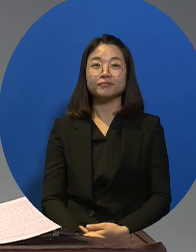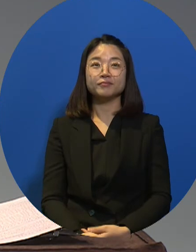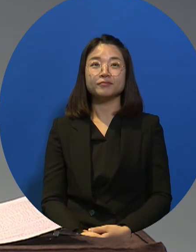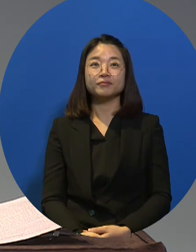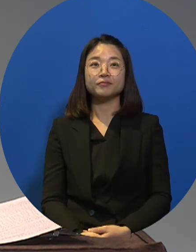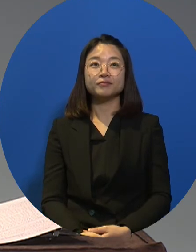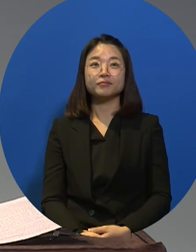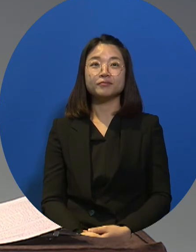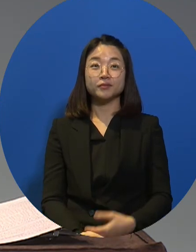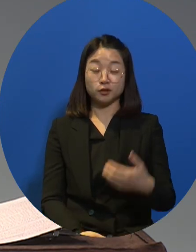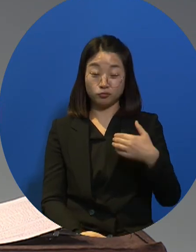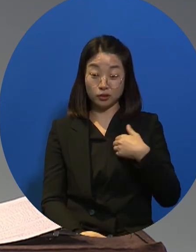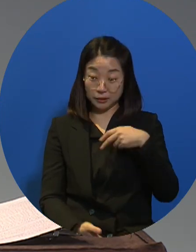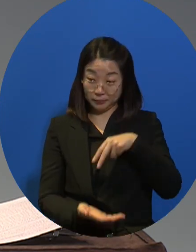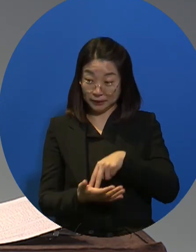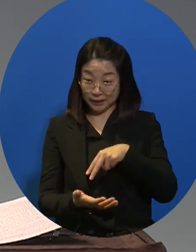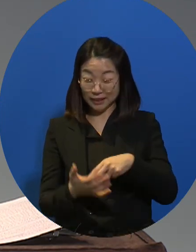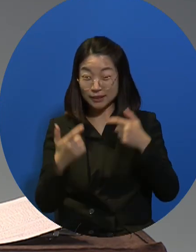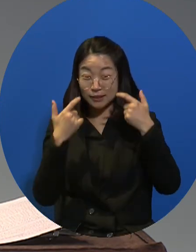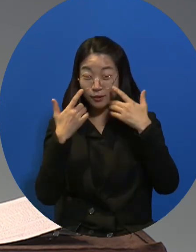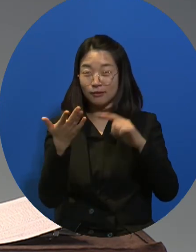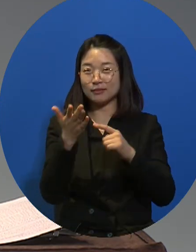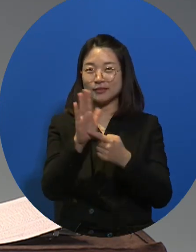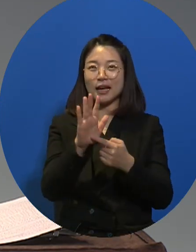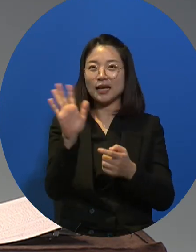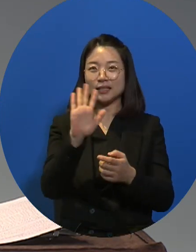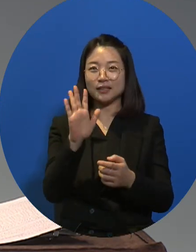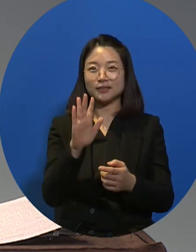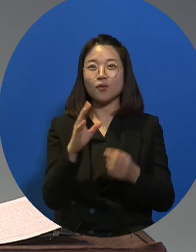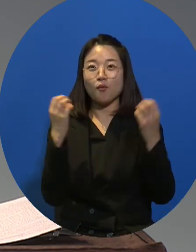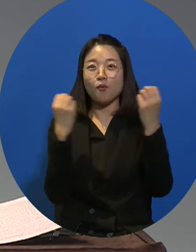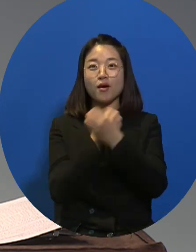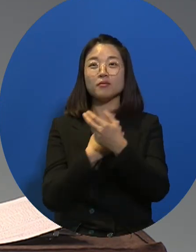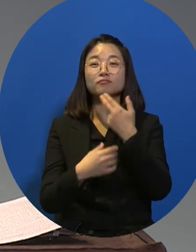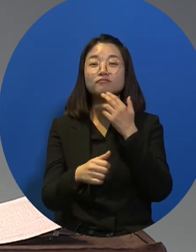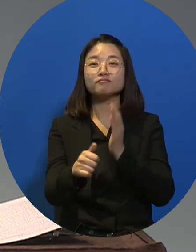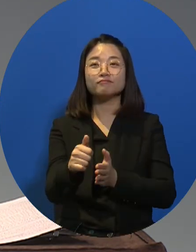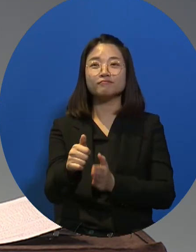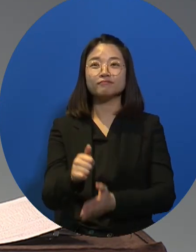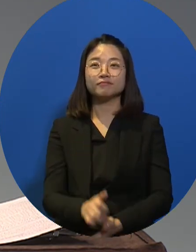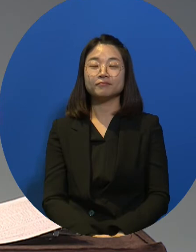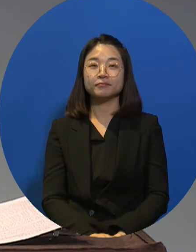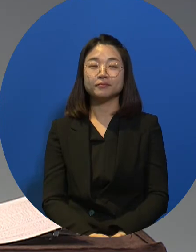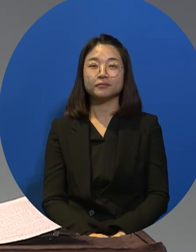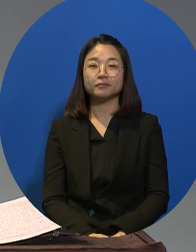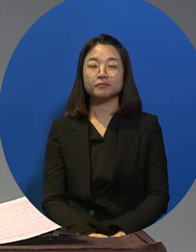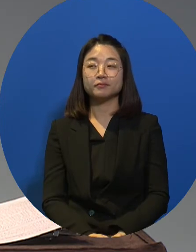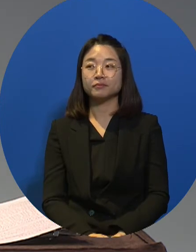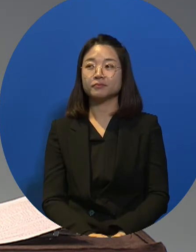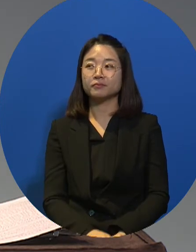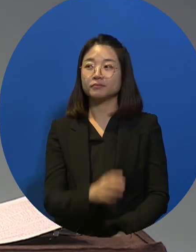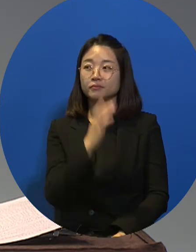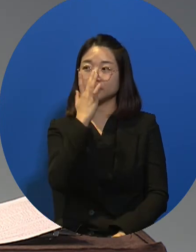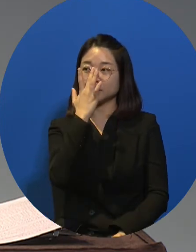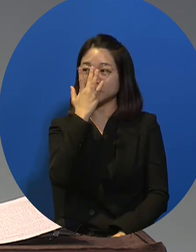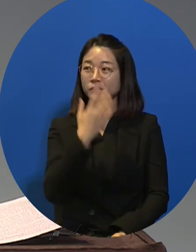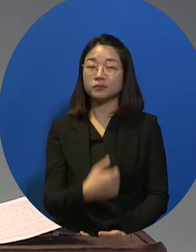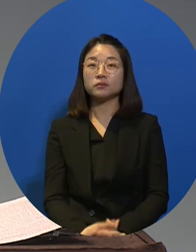최종 의견은 아니라는 것을 다시 한번 말씀드리겠습니다. 실제 인권위가 이제